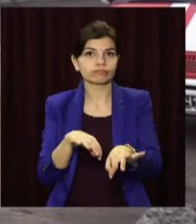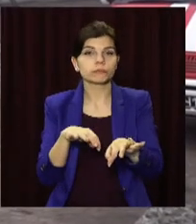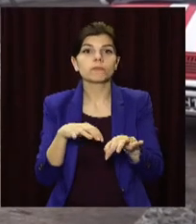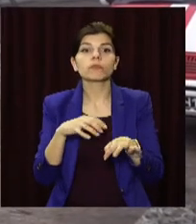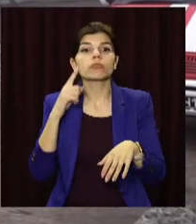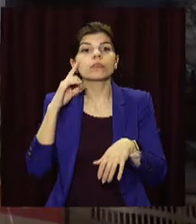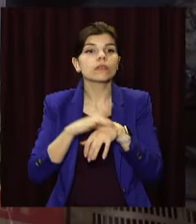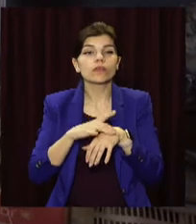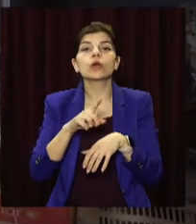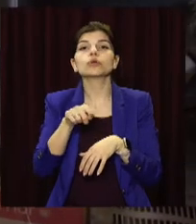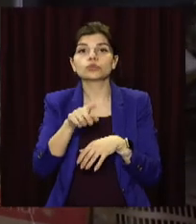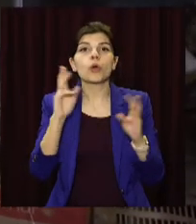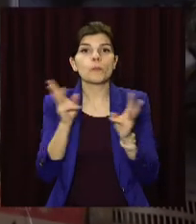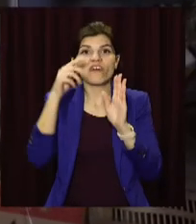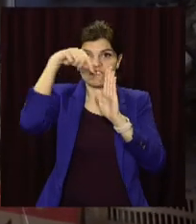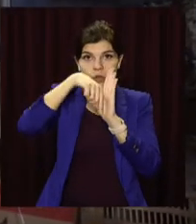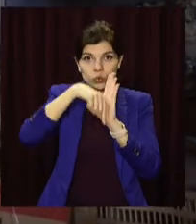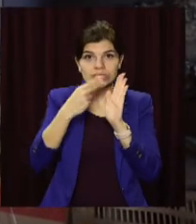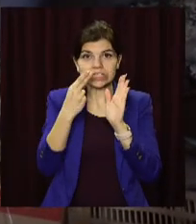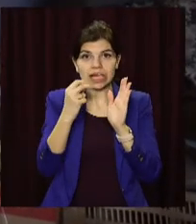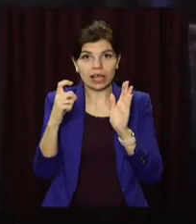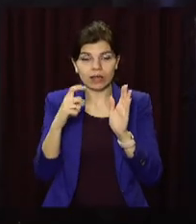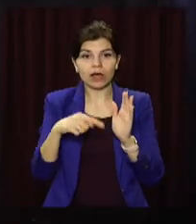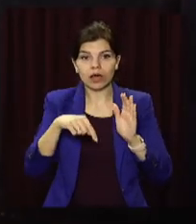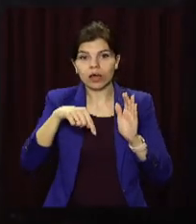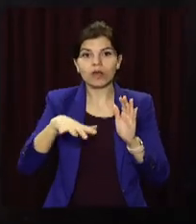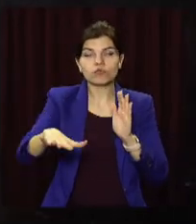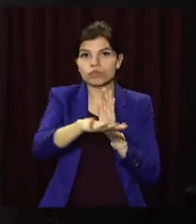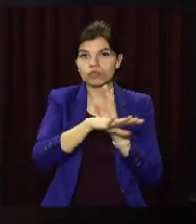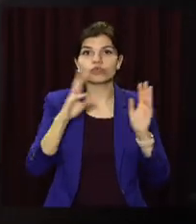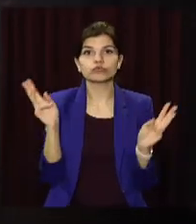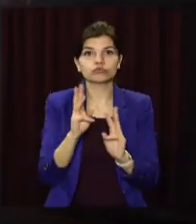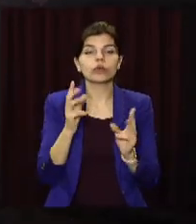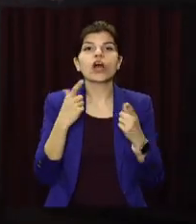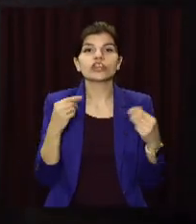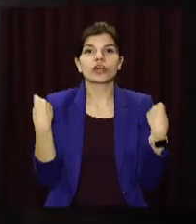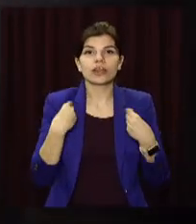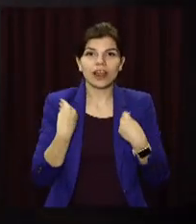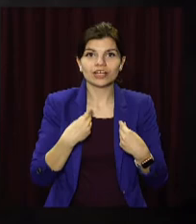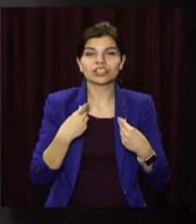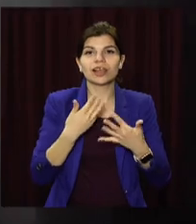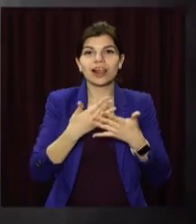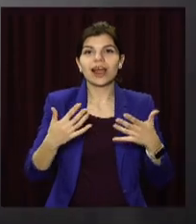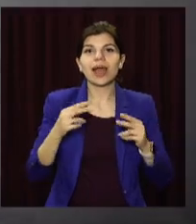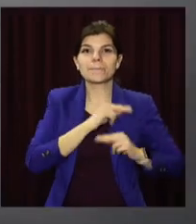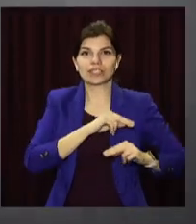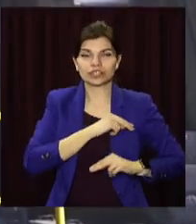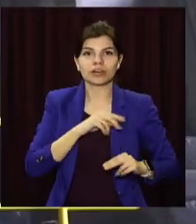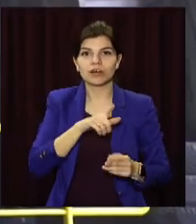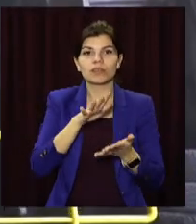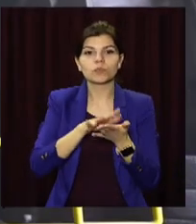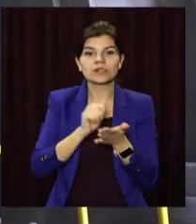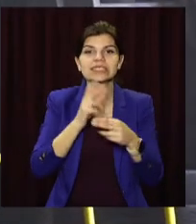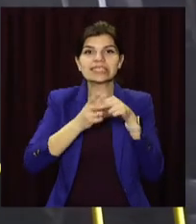з'ясувалося, займання виникло всередині цеху. Горіло побутове приміщення, де знаходилися речі працівників. Пошкоджена